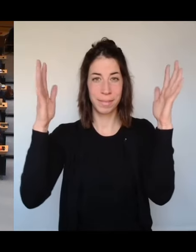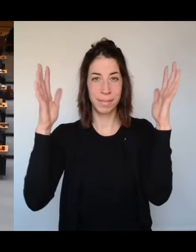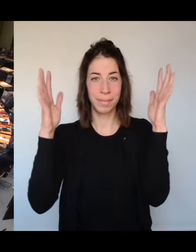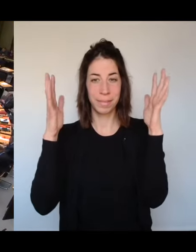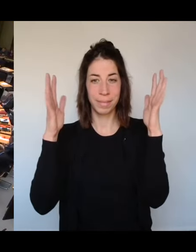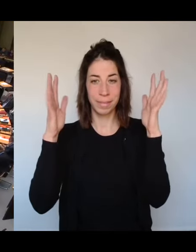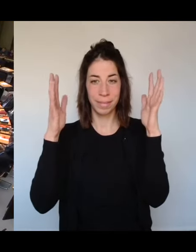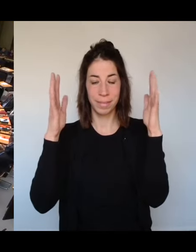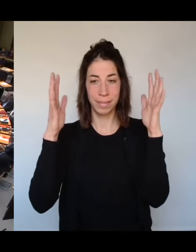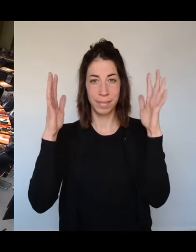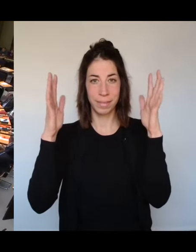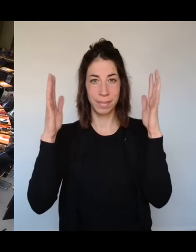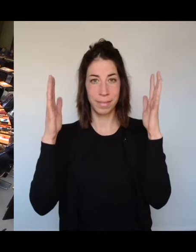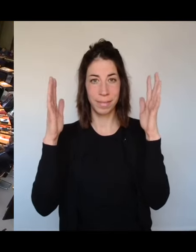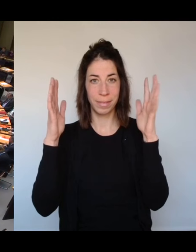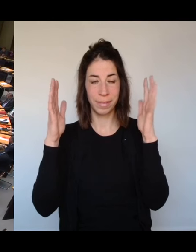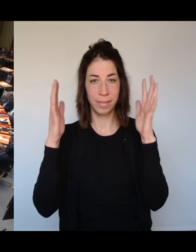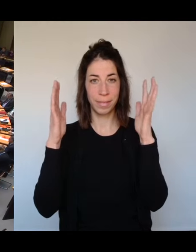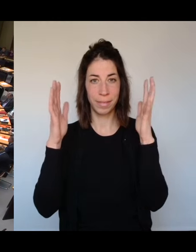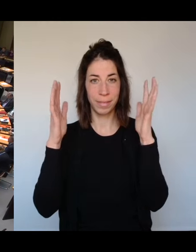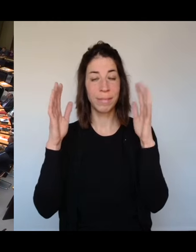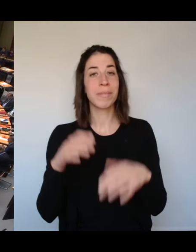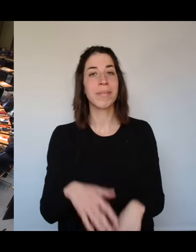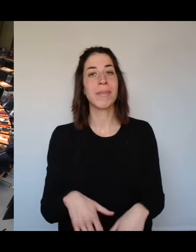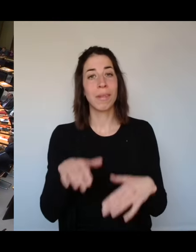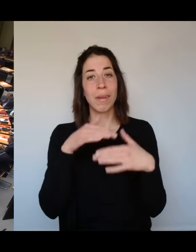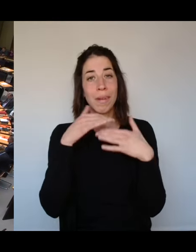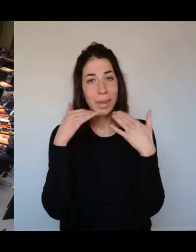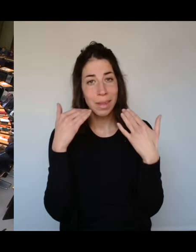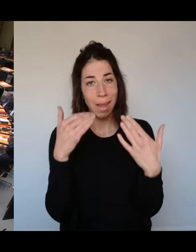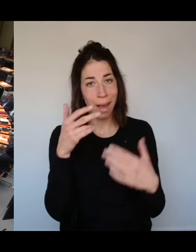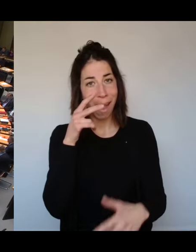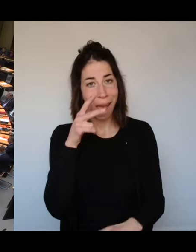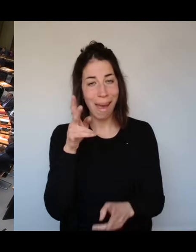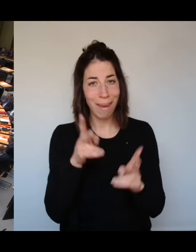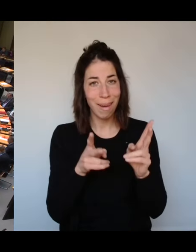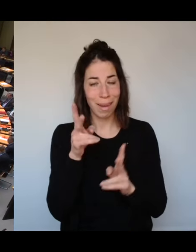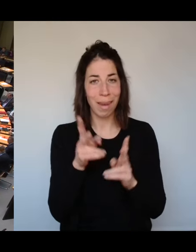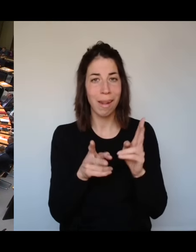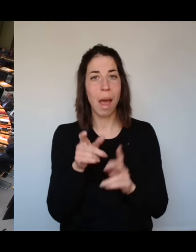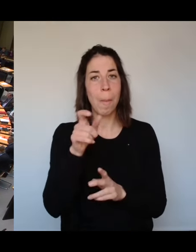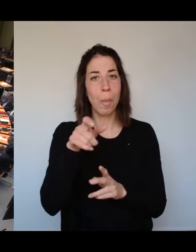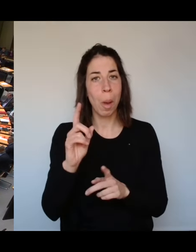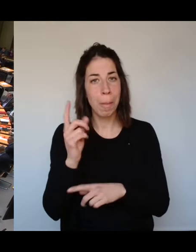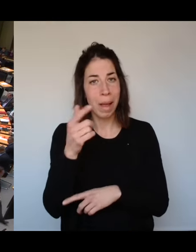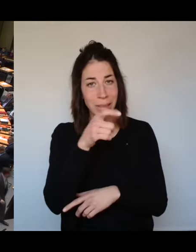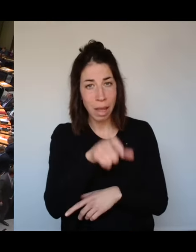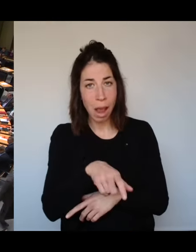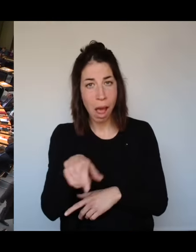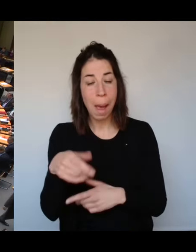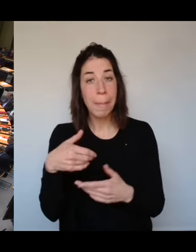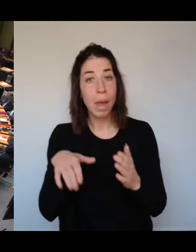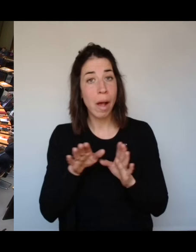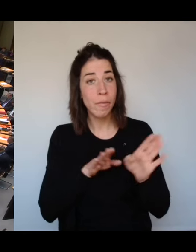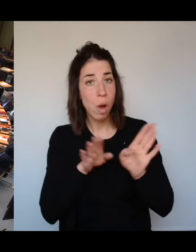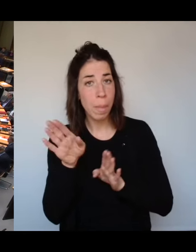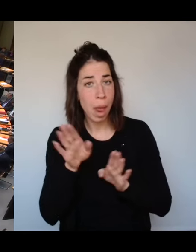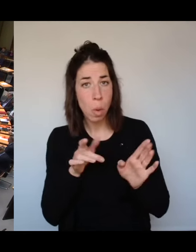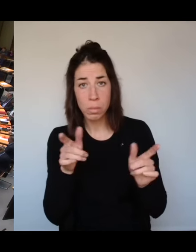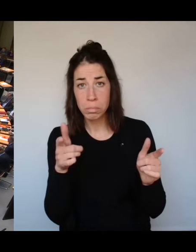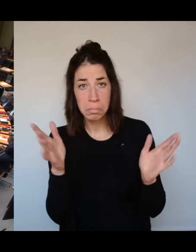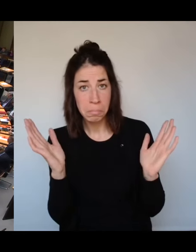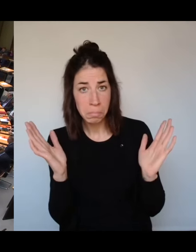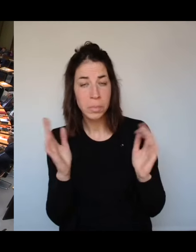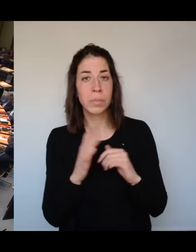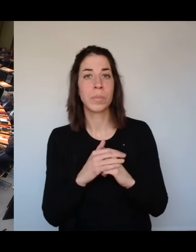Vielen Dank, Herr Regierender Bürgermeister. Weitere Wortmeldungen liegen nicht vor. Damit hat die Aktuelle Stunde für heute ihre Erledigung gefunden.